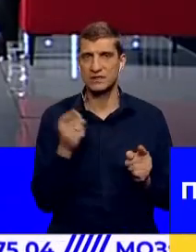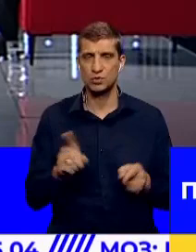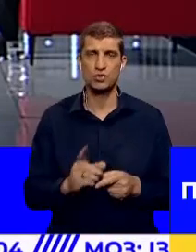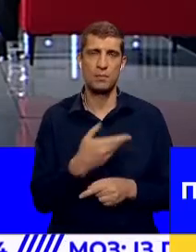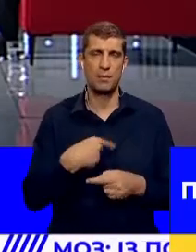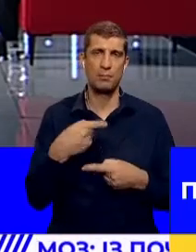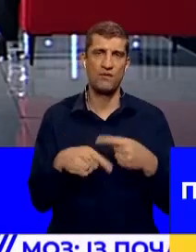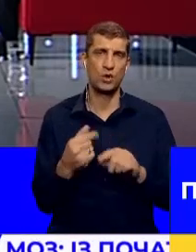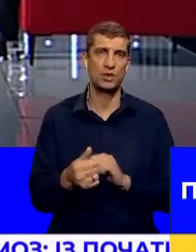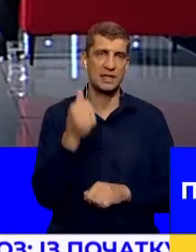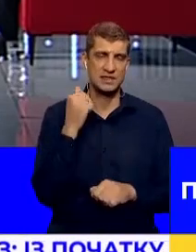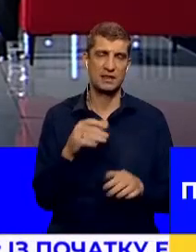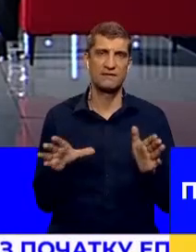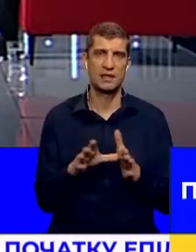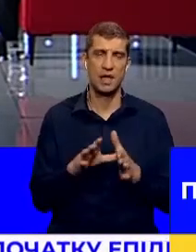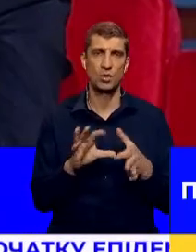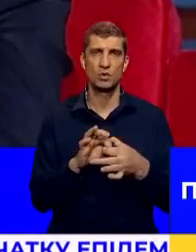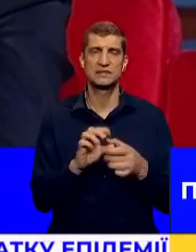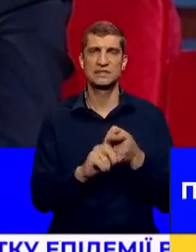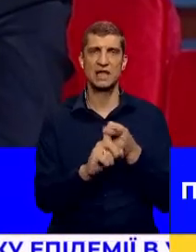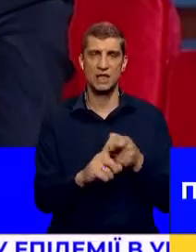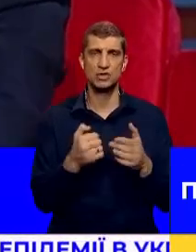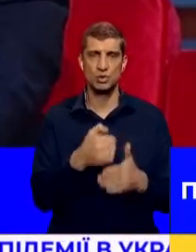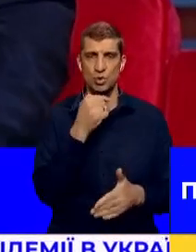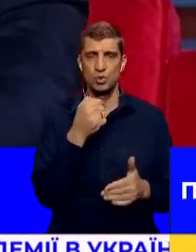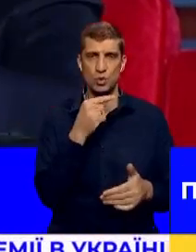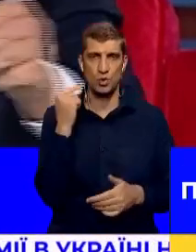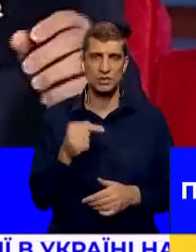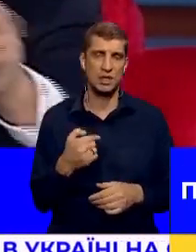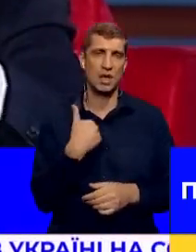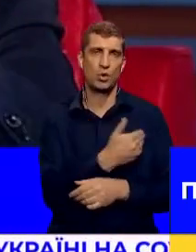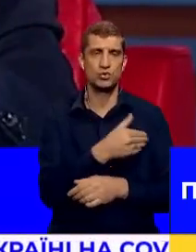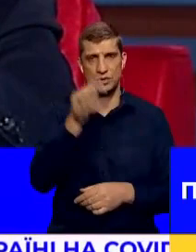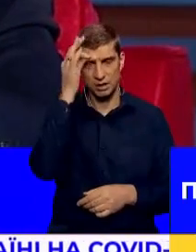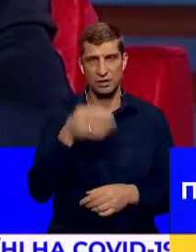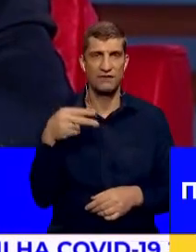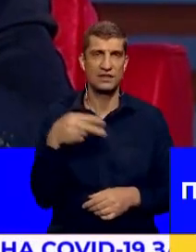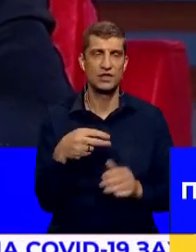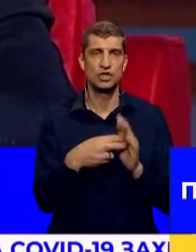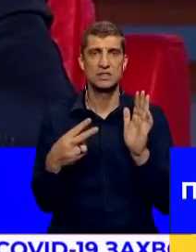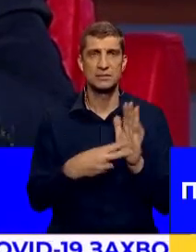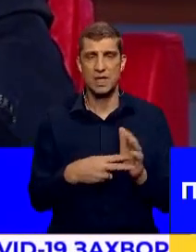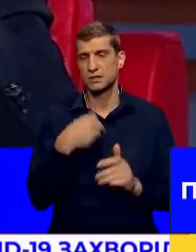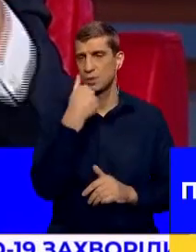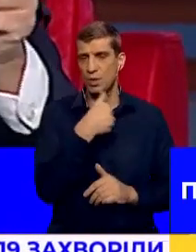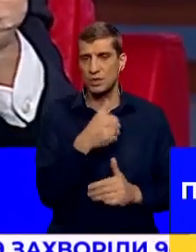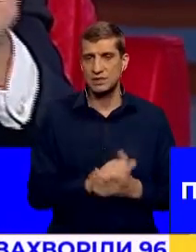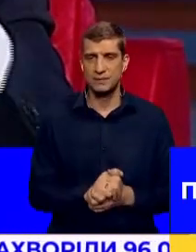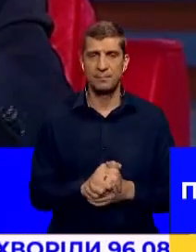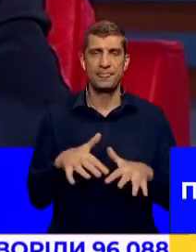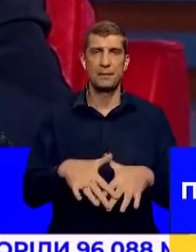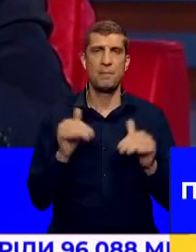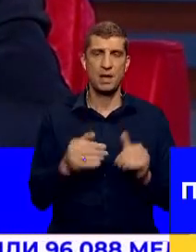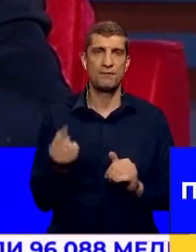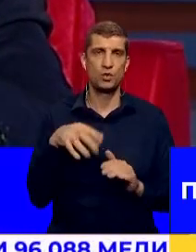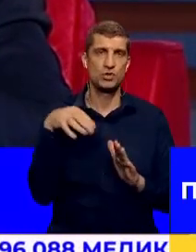ми повернулися назад в енергонезалежність до Росії. Я хочу нагадати, у 2017 році парламент,